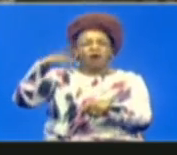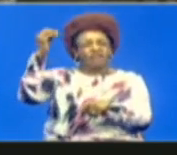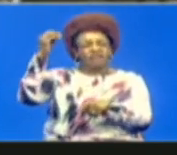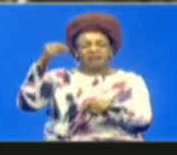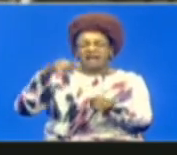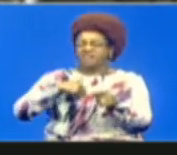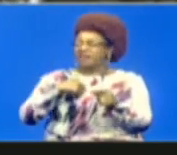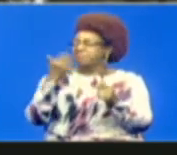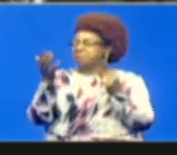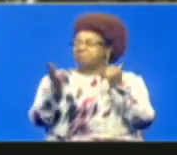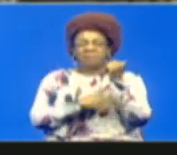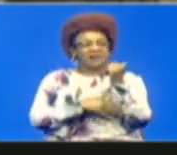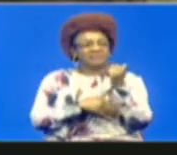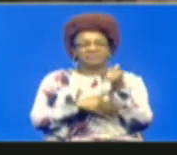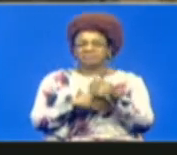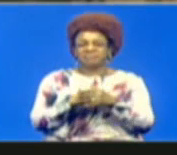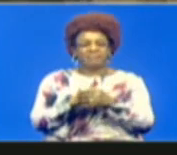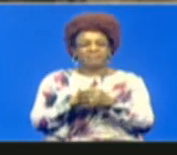nasikia vibaya sana.